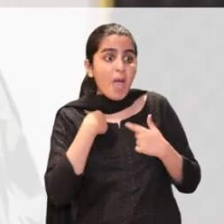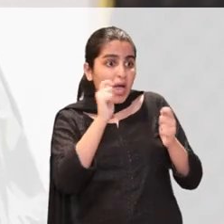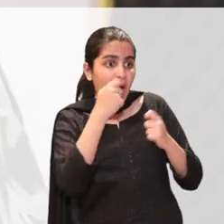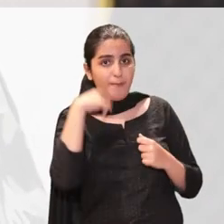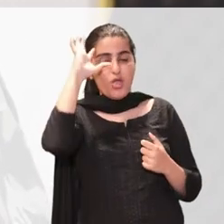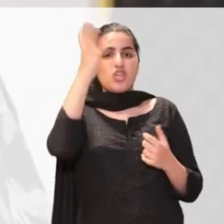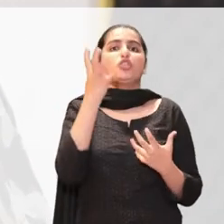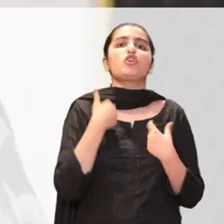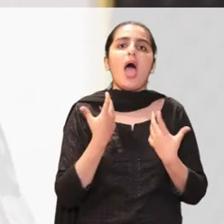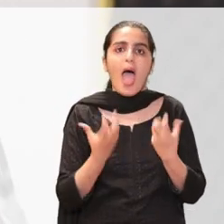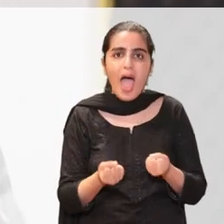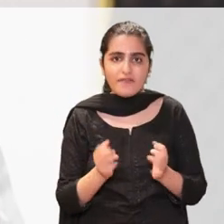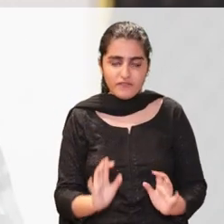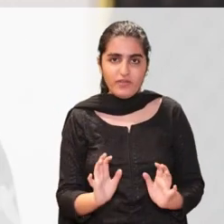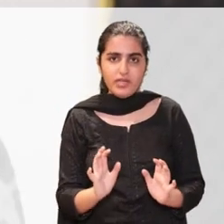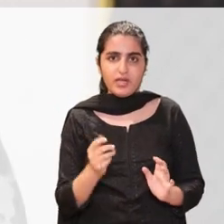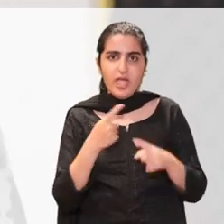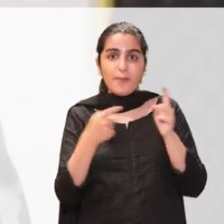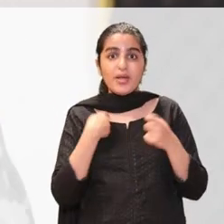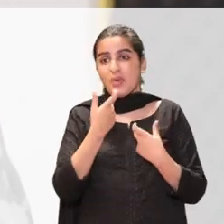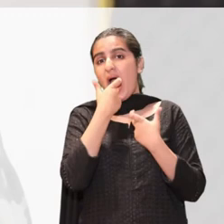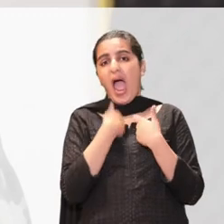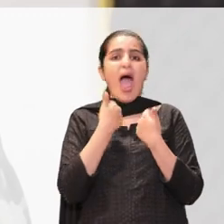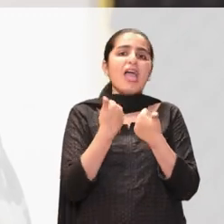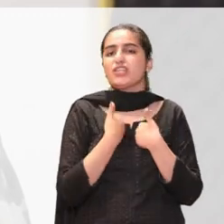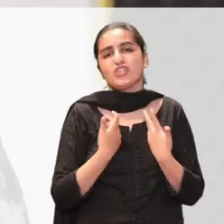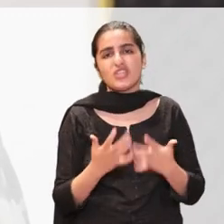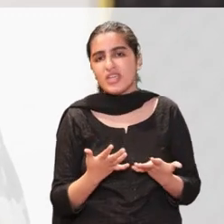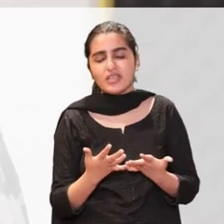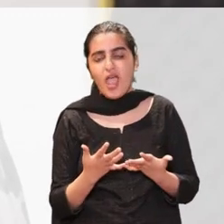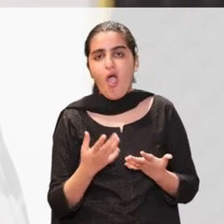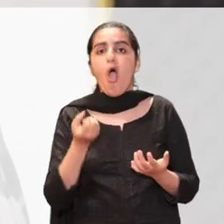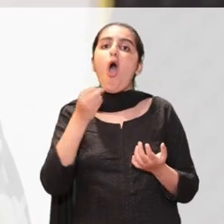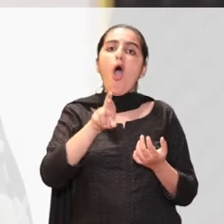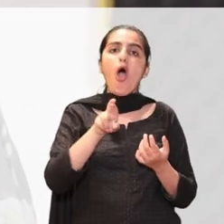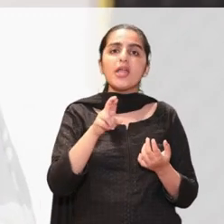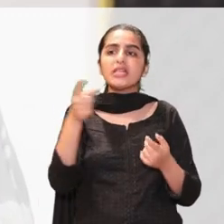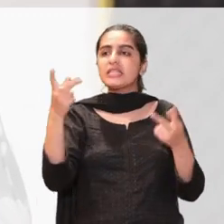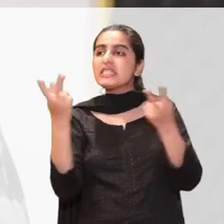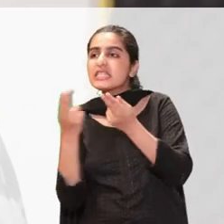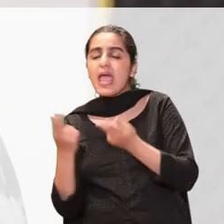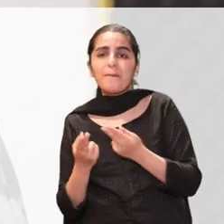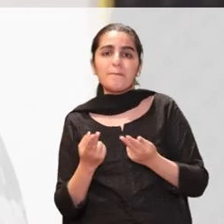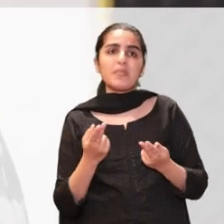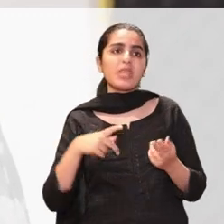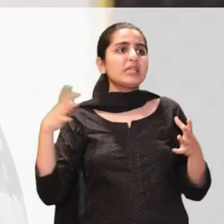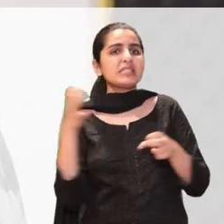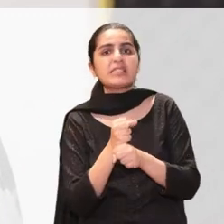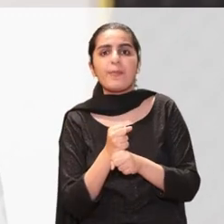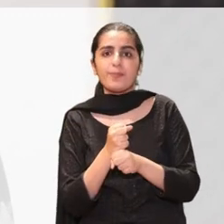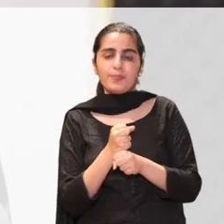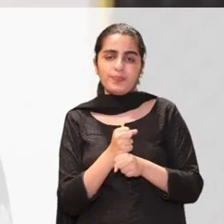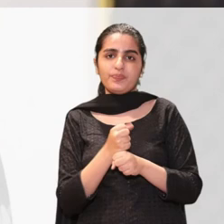या हर चीज में वह नाम हर चीज में आप एक सेल कर सकते हैं इससे इन लव गुड क्योंकि अगर वो कहीं भी सैमसंग